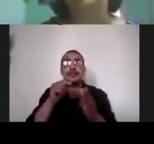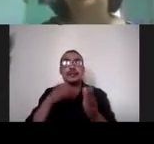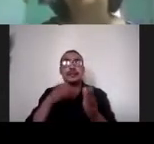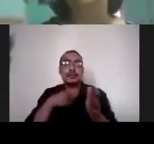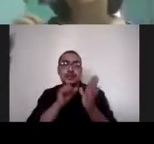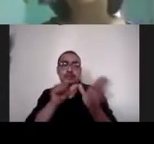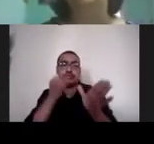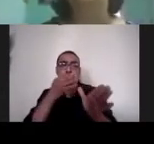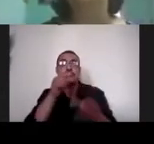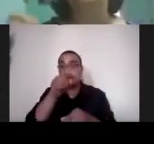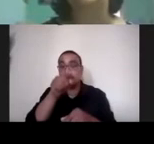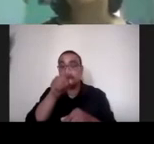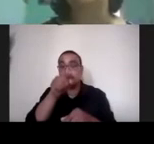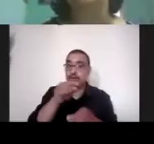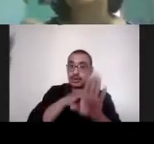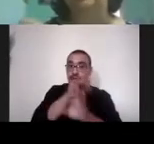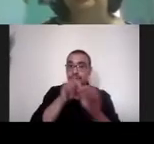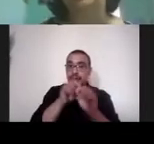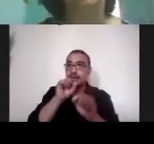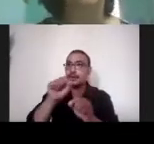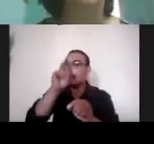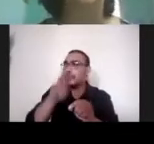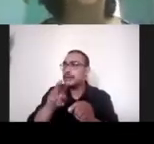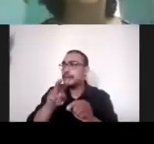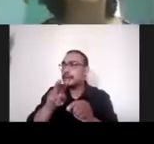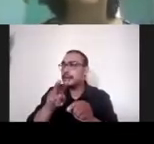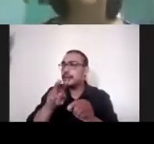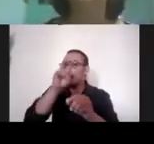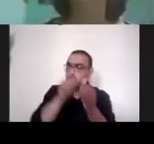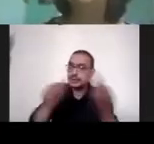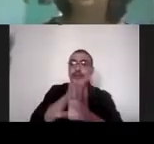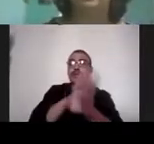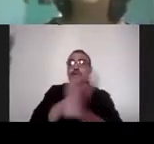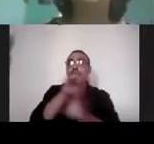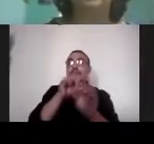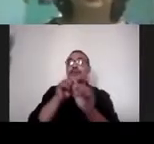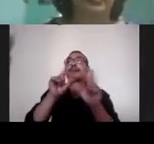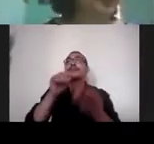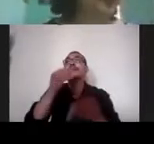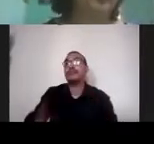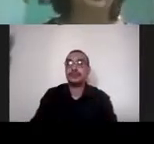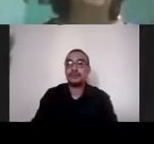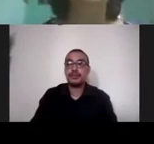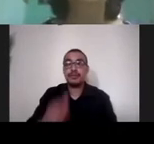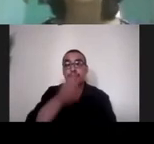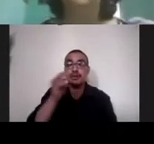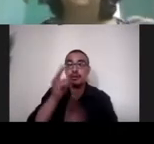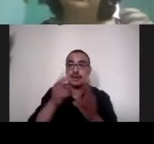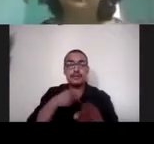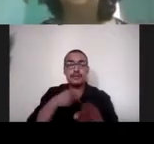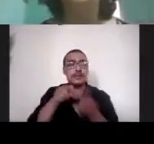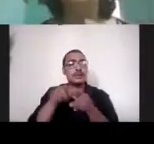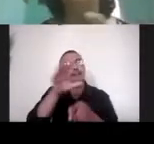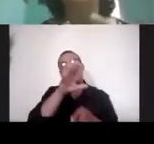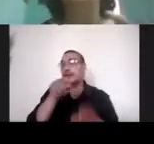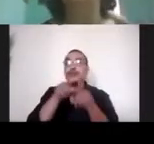रणनीति बनाउनुहोस्। तपाईँको अरू अवस्था परिस्थिति हेरेर तपाईँले रणनीति बनाउनु पर्ने हुन्छ, होइन? र अर्को कुरा, अहिले हामी सबैसँग